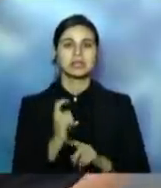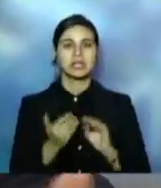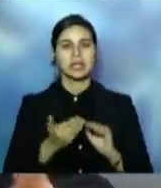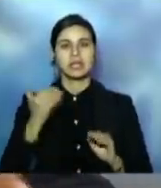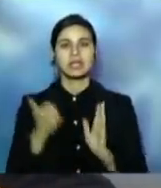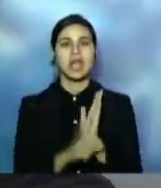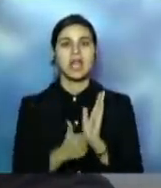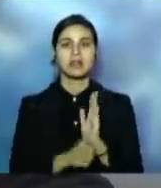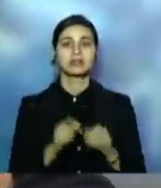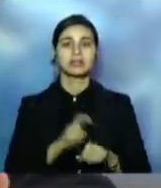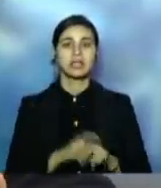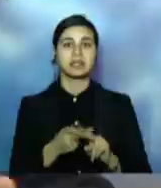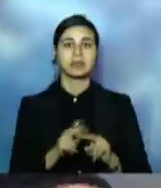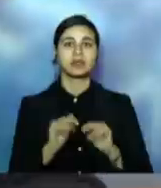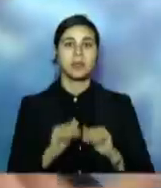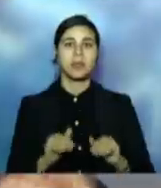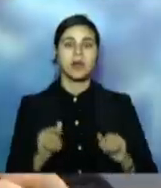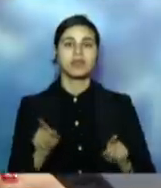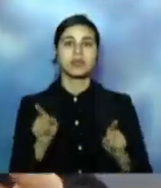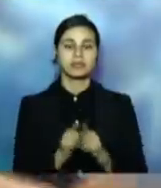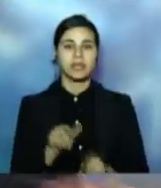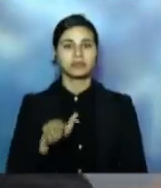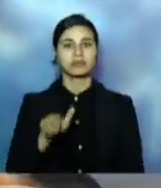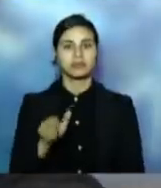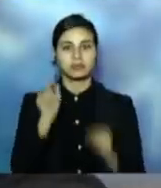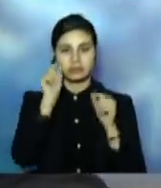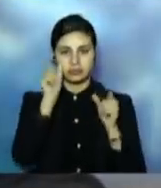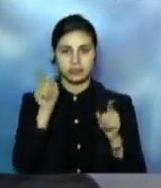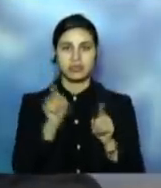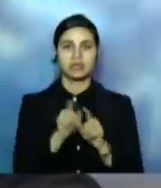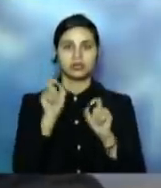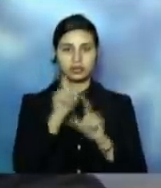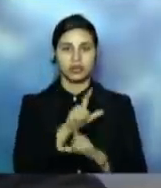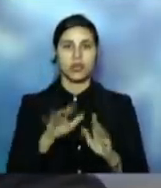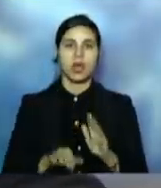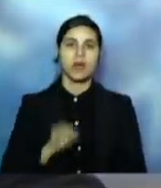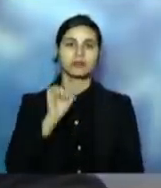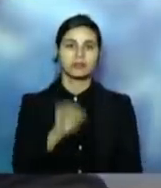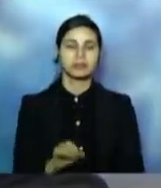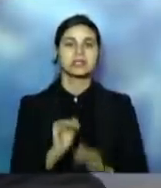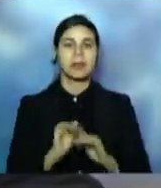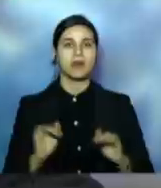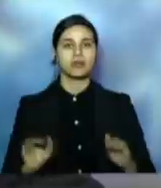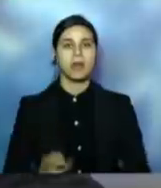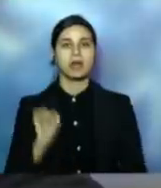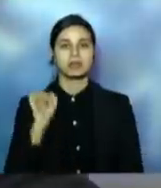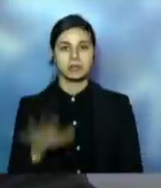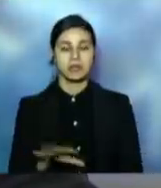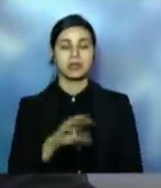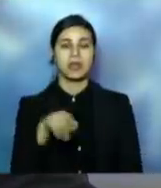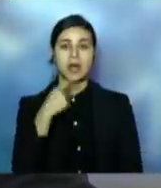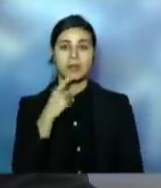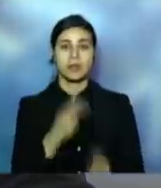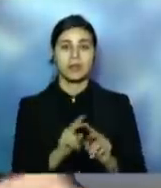6 საათზე. შესაბამისად ბავშვებსაც აღვიძებდნენ ადრე და ესე მიყავდათ საბავშვო დაწესებულებებში. და აღმოჩნდა, რომ